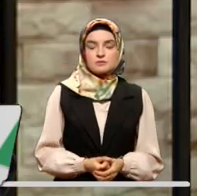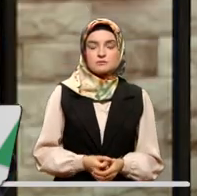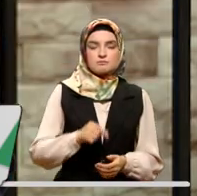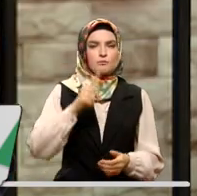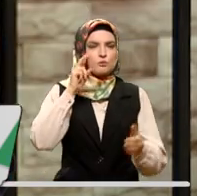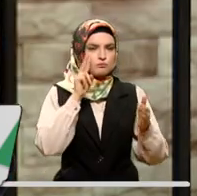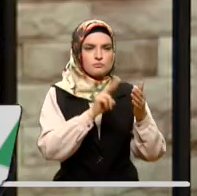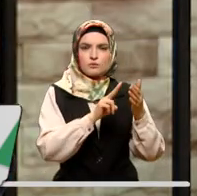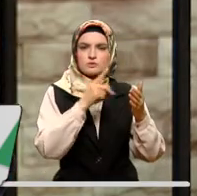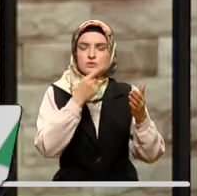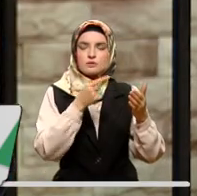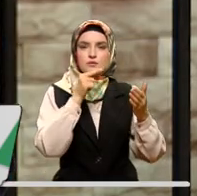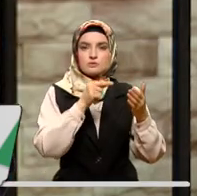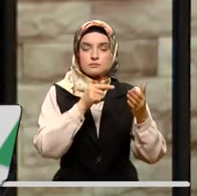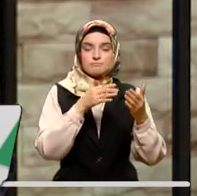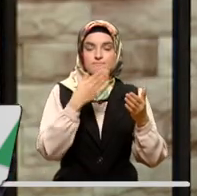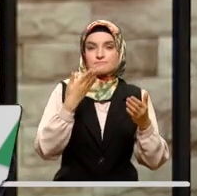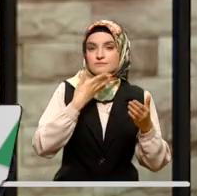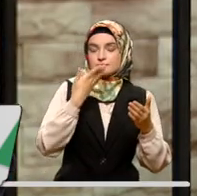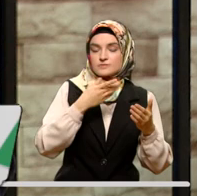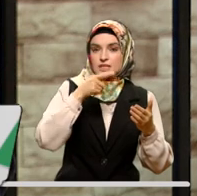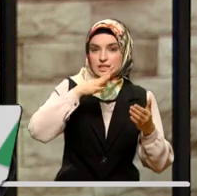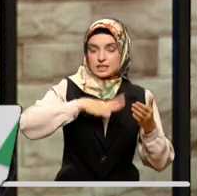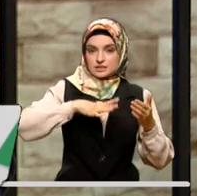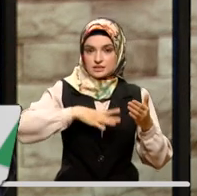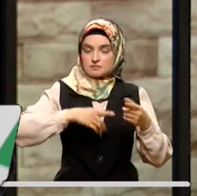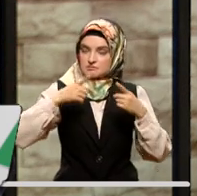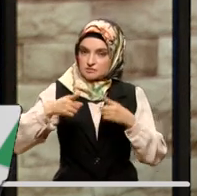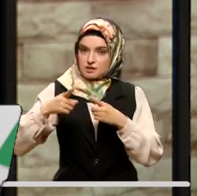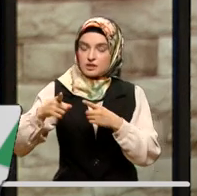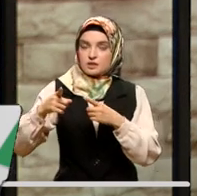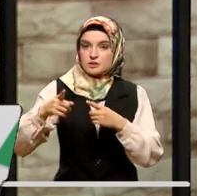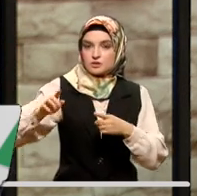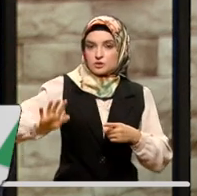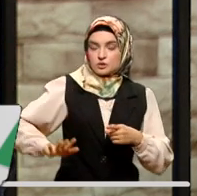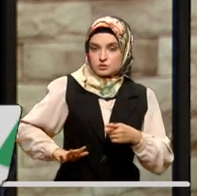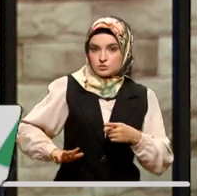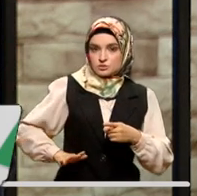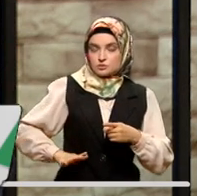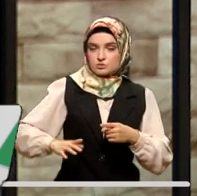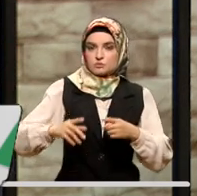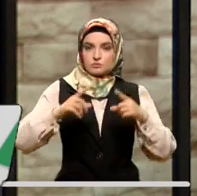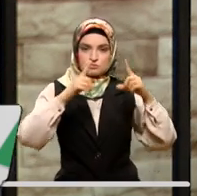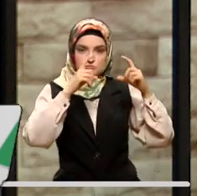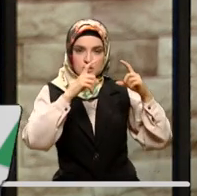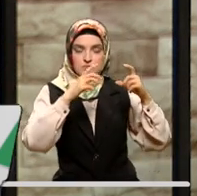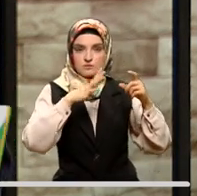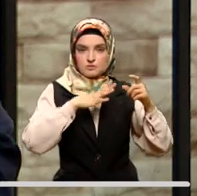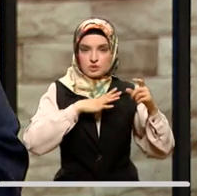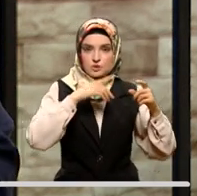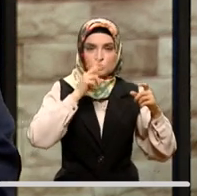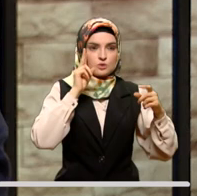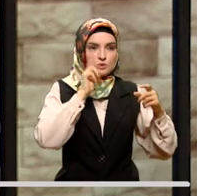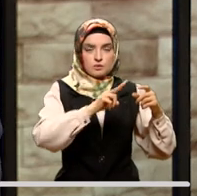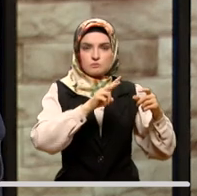gösteriyor. Evet. Orada mesela işte istediği, takip ettiği çocuğun resmi var bir tarafta. Yani veya hemen onu görür görmez basıyor zaten. Resmi